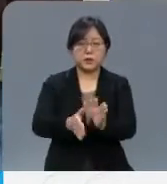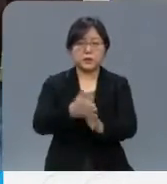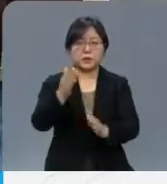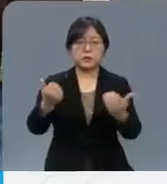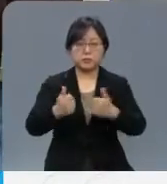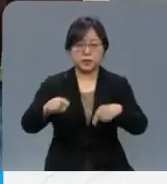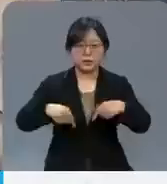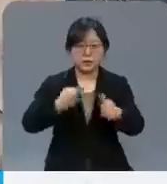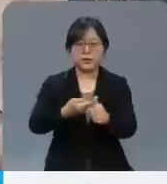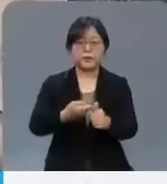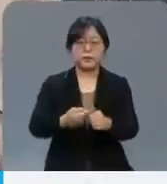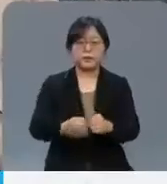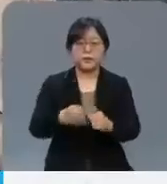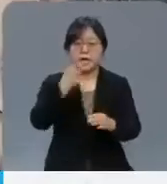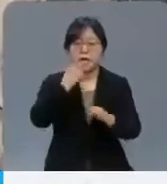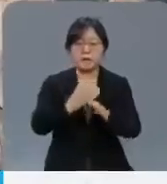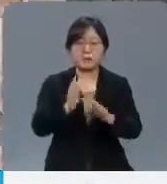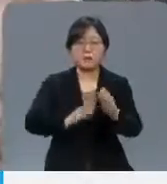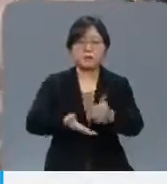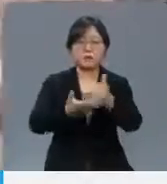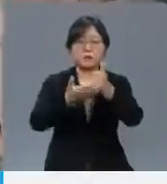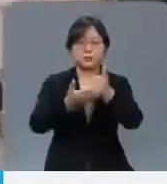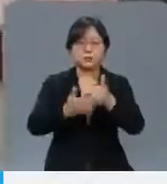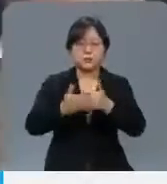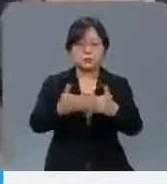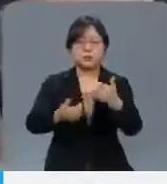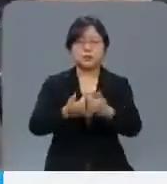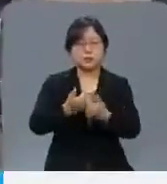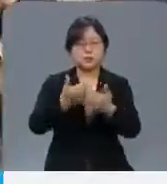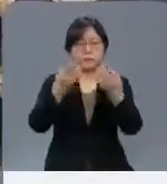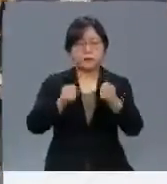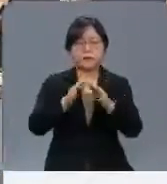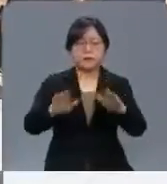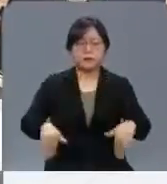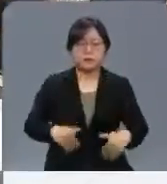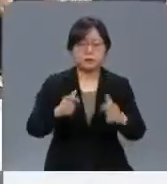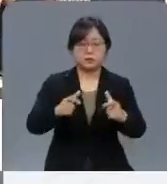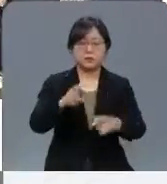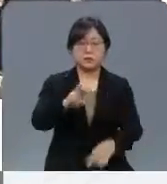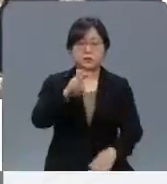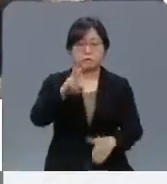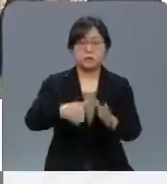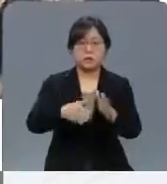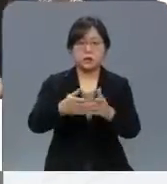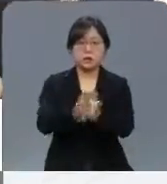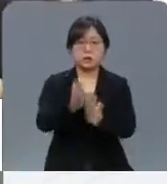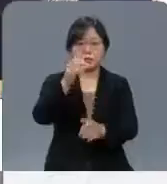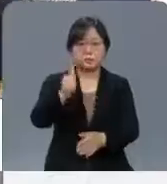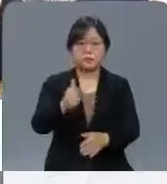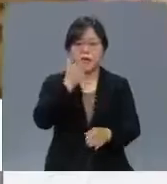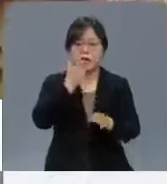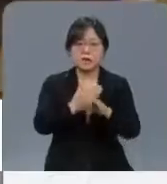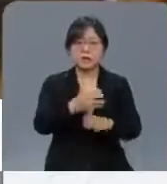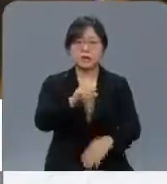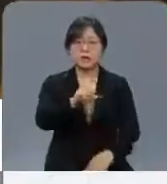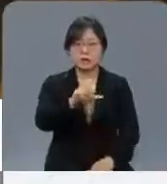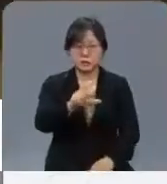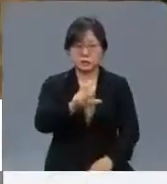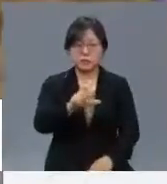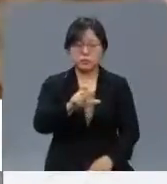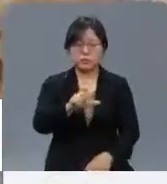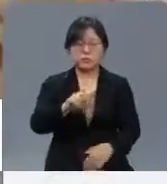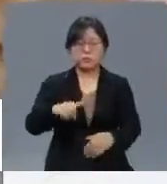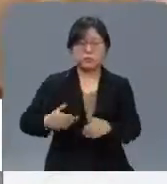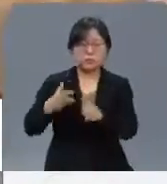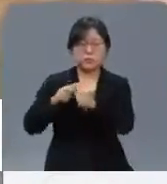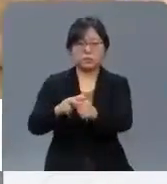광주시의회 진출입니다. 민주당 공천 과정에 잡음이 많았던 전남은 22개 단체장 가운데 민주당이 15곳을